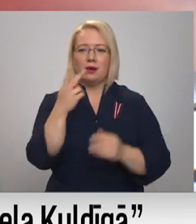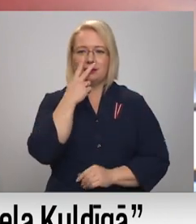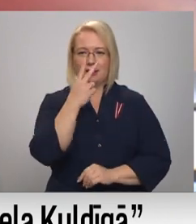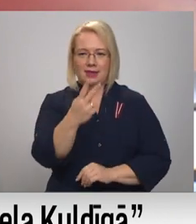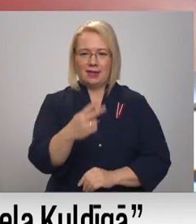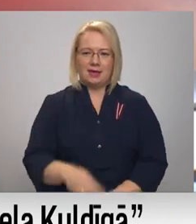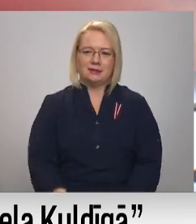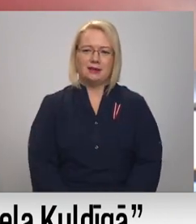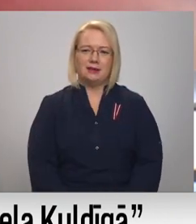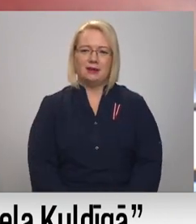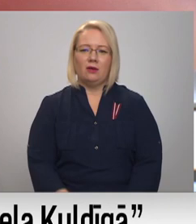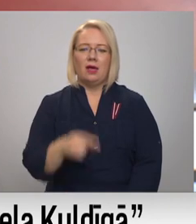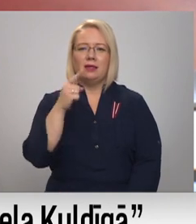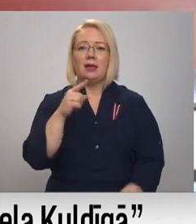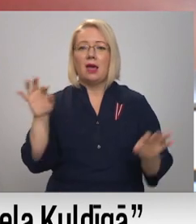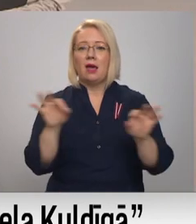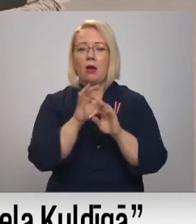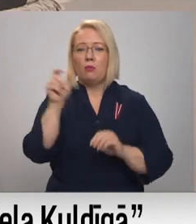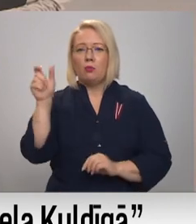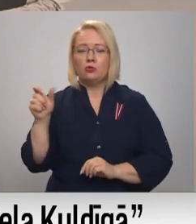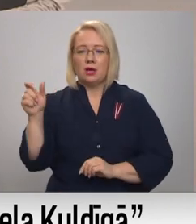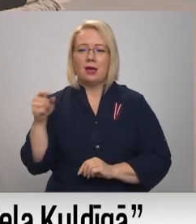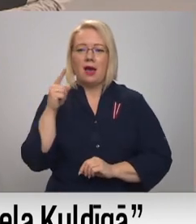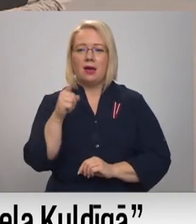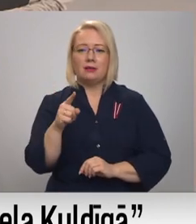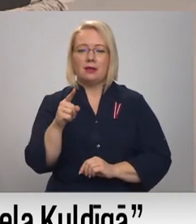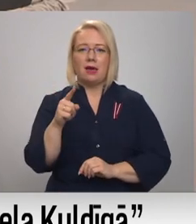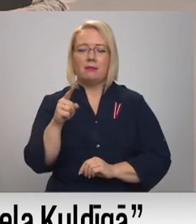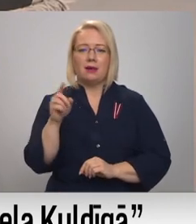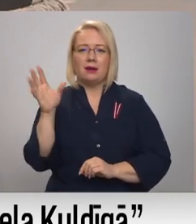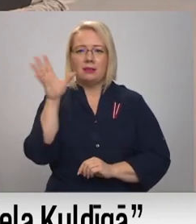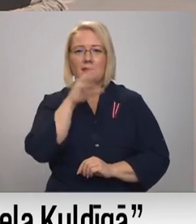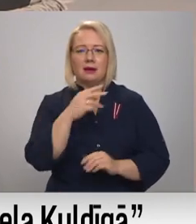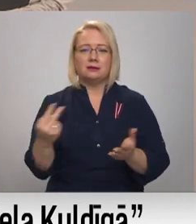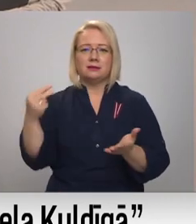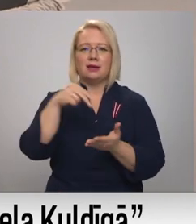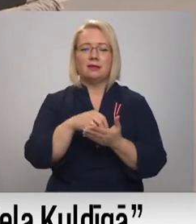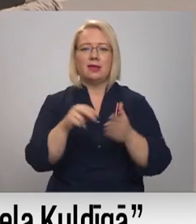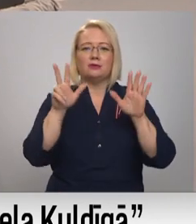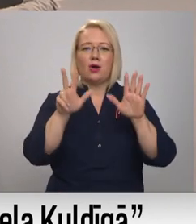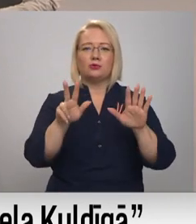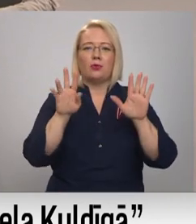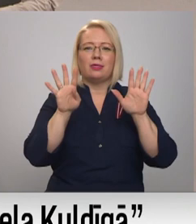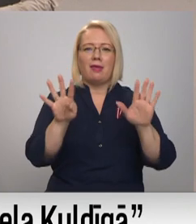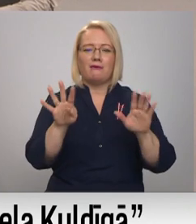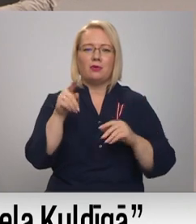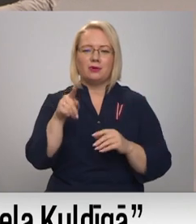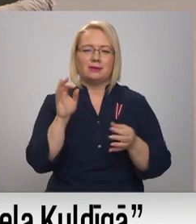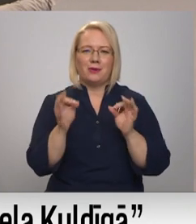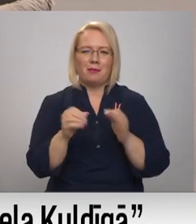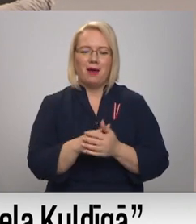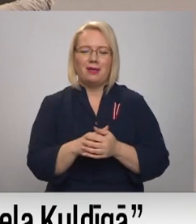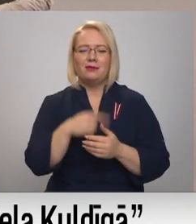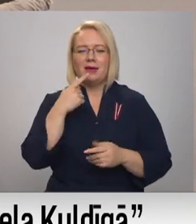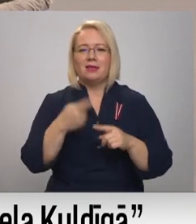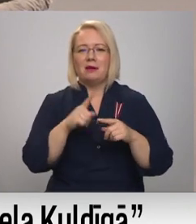Ja muzikā Jā. Es atvienojos, tas ir nakts vidus, celties 8-9, tas ir dienu sākās 12. Tāpēc jau